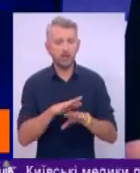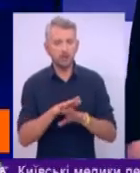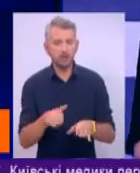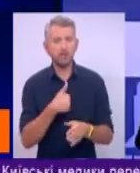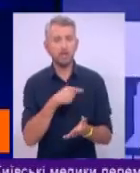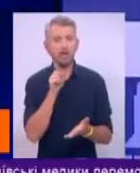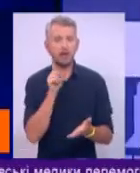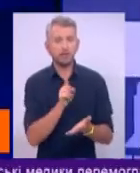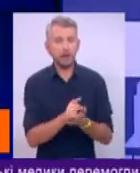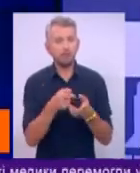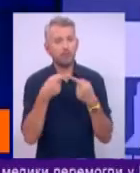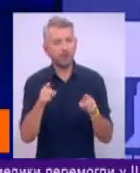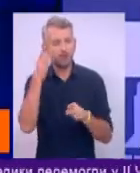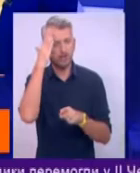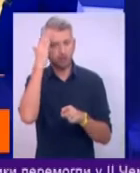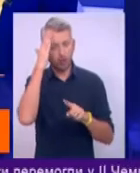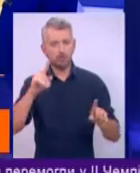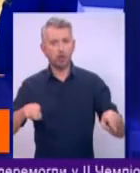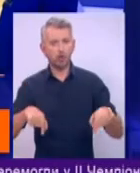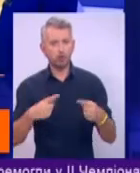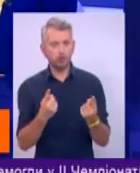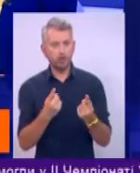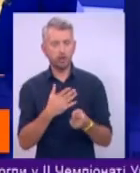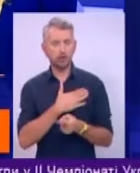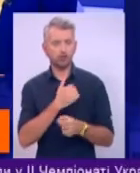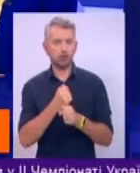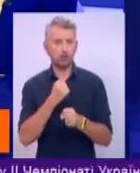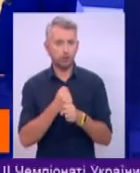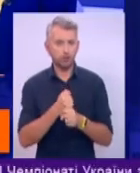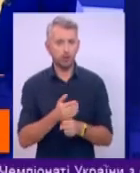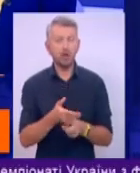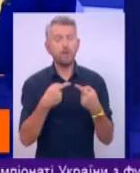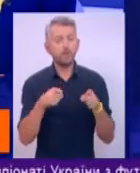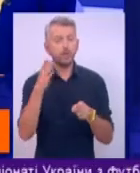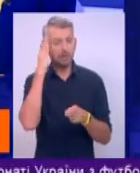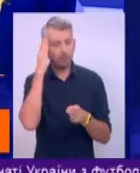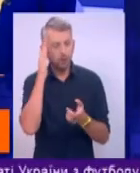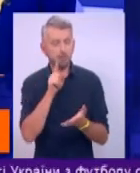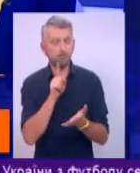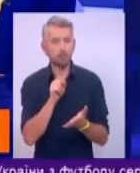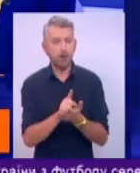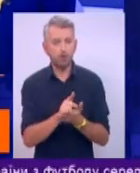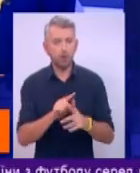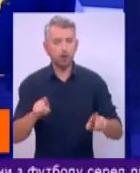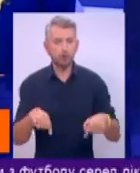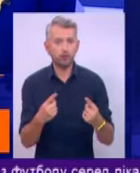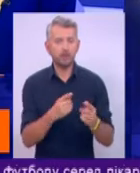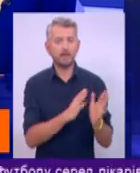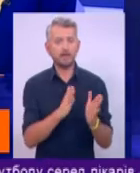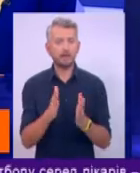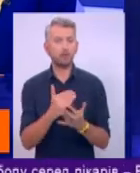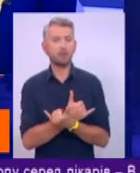Ми маємо в інший спосіб організувати нашу роботу. Ми в інший спосіб маємо організувати